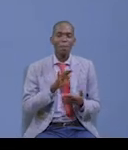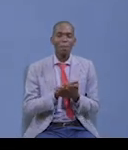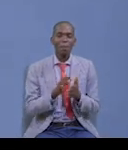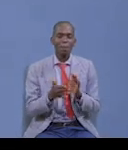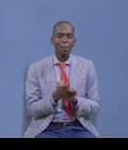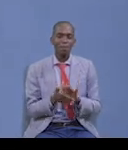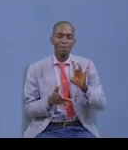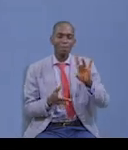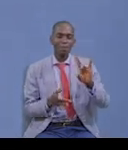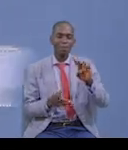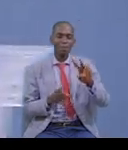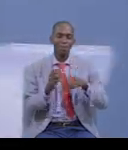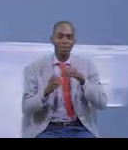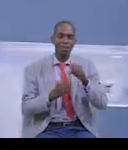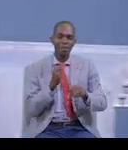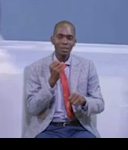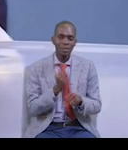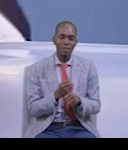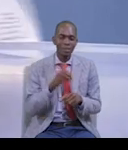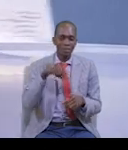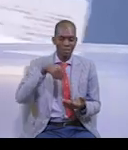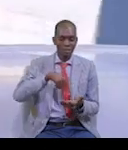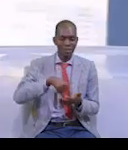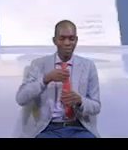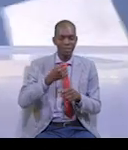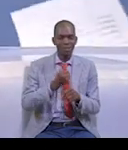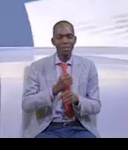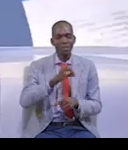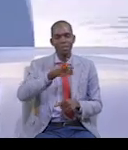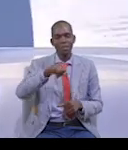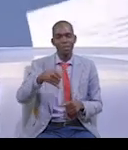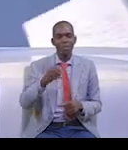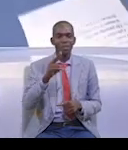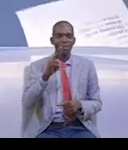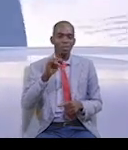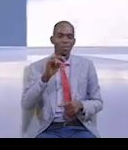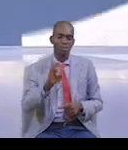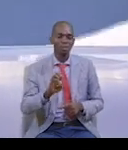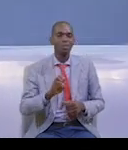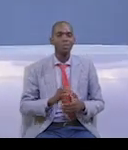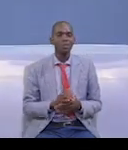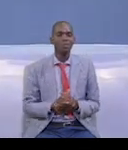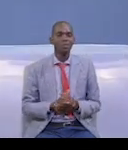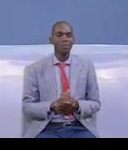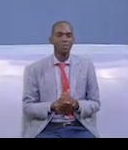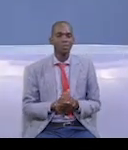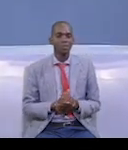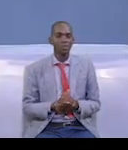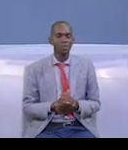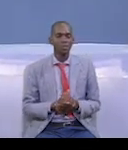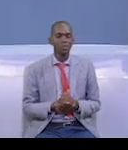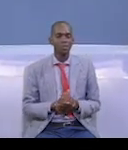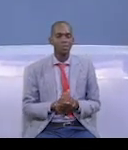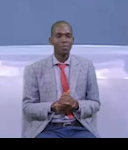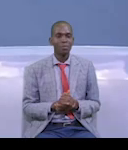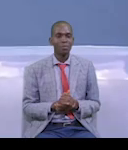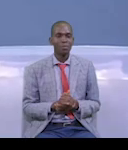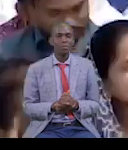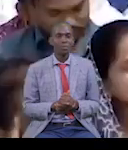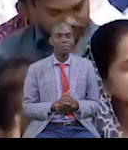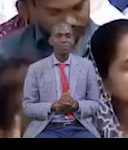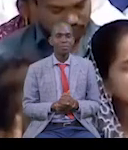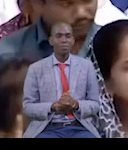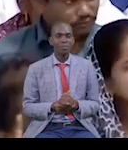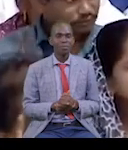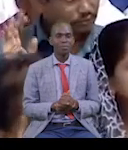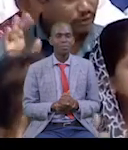82 years of age June of this year. Father ki ippudu June kalla 82 samasralu.